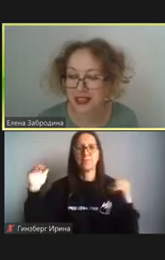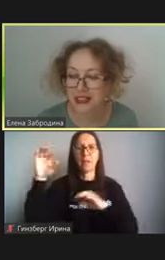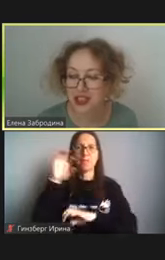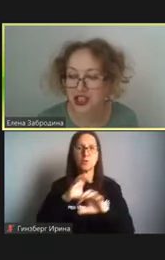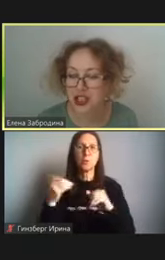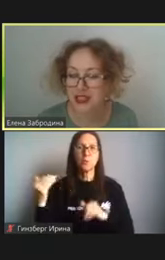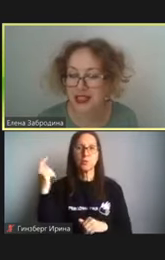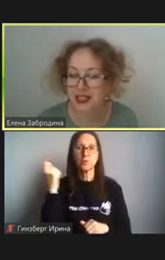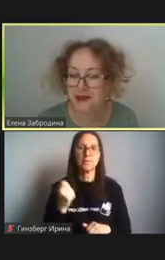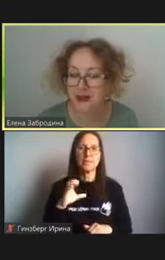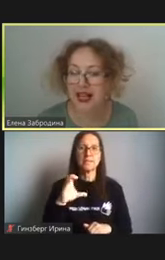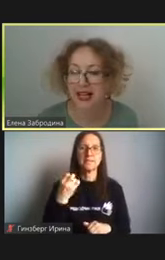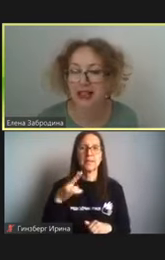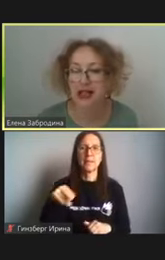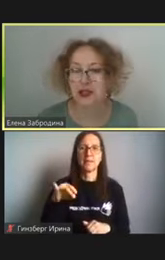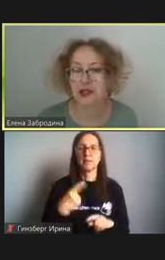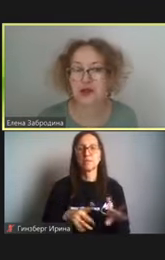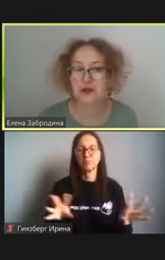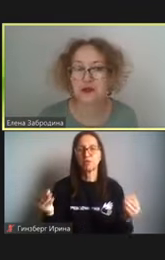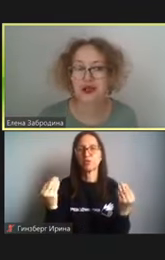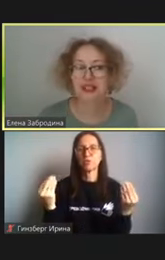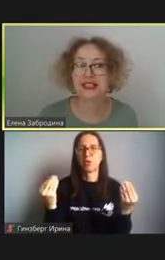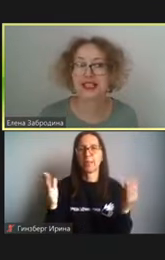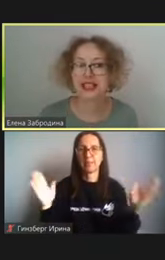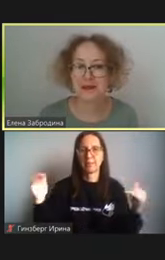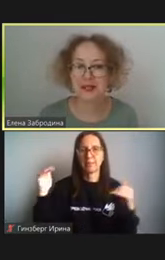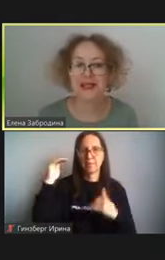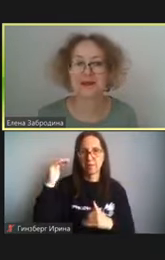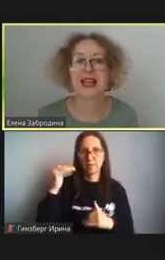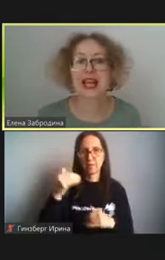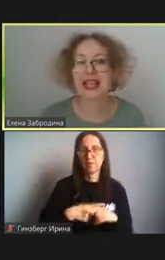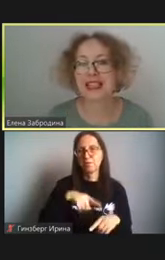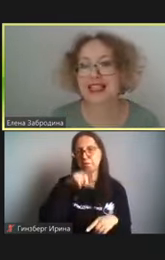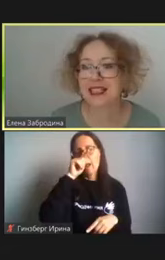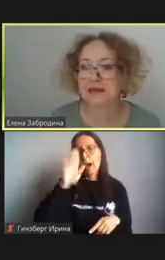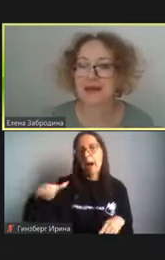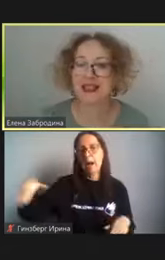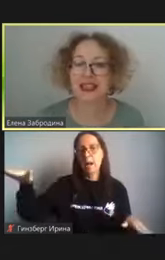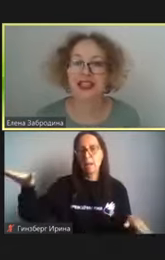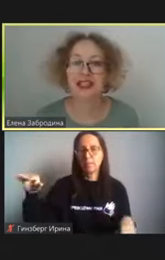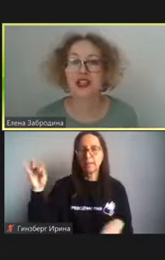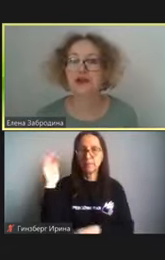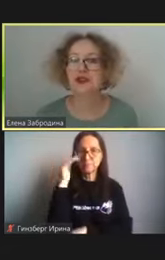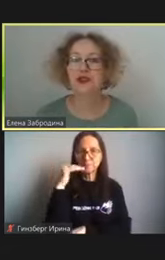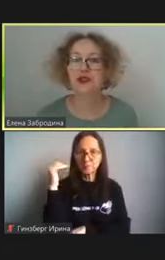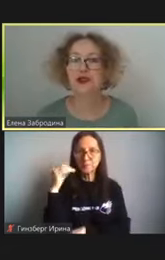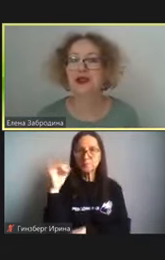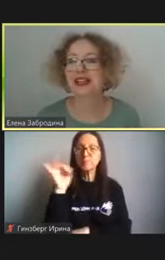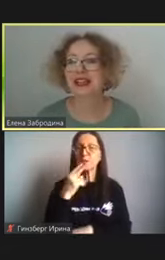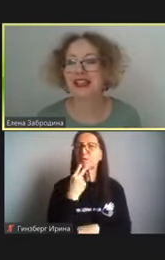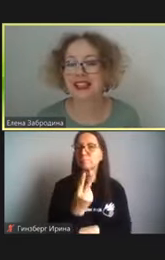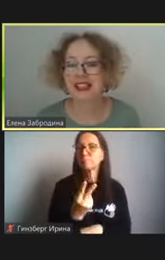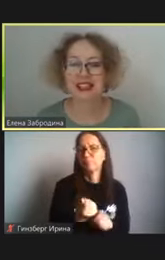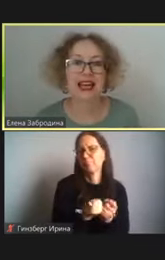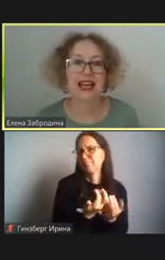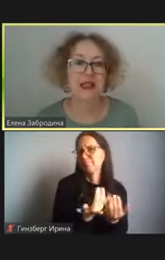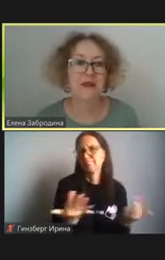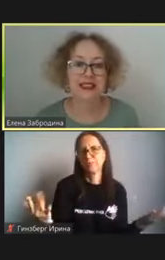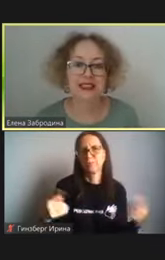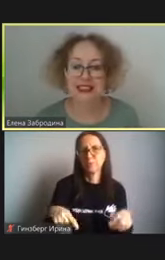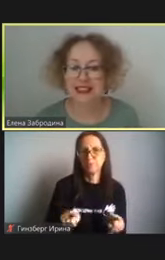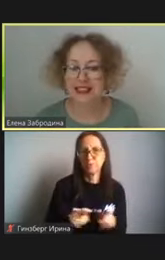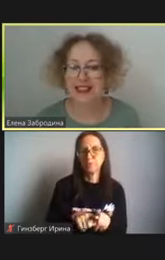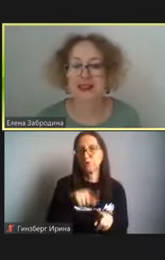Вот это наш шедевр. Это натюрморт с лебедем. И здесь, посмотрите, чего только нет.